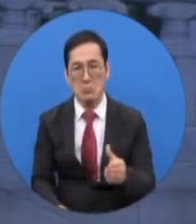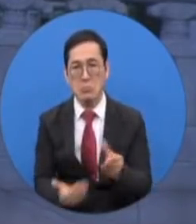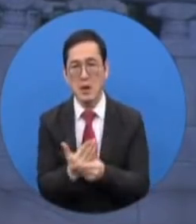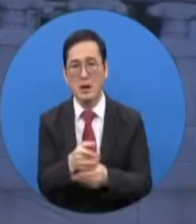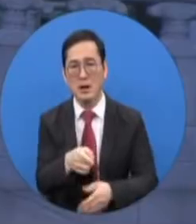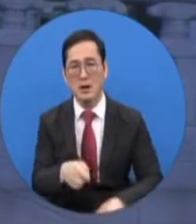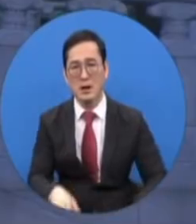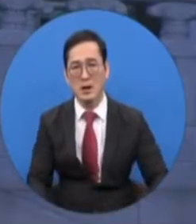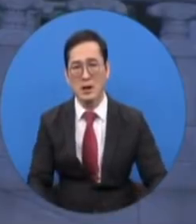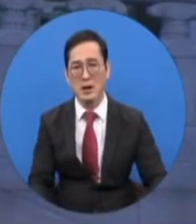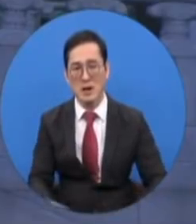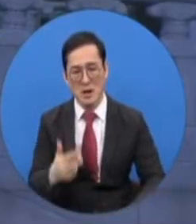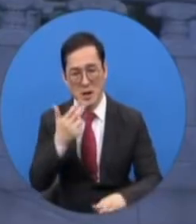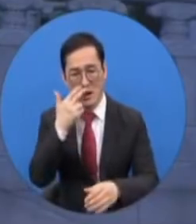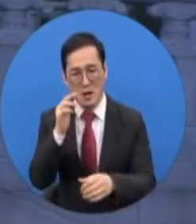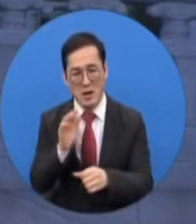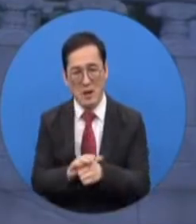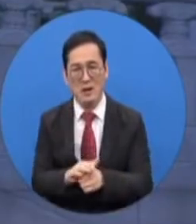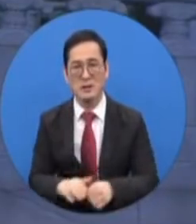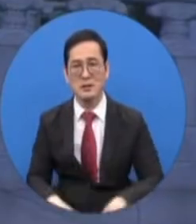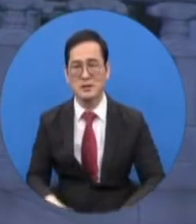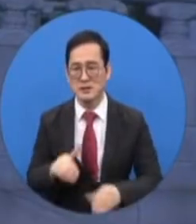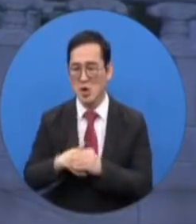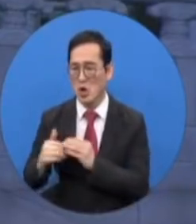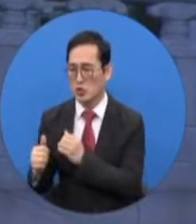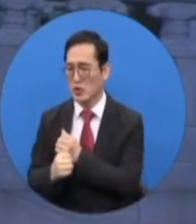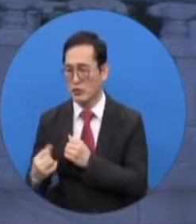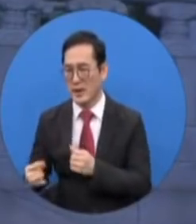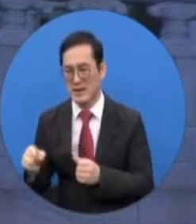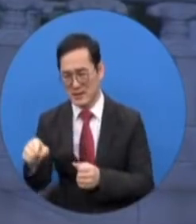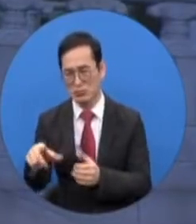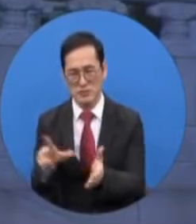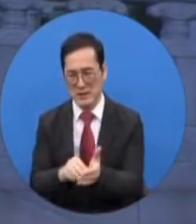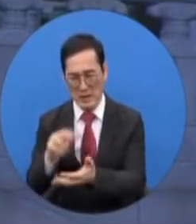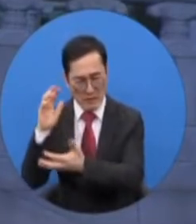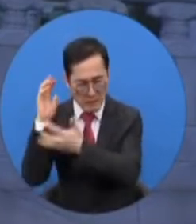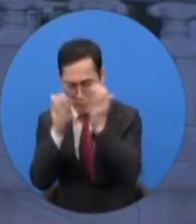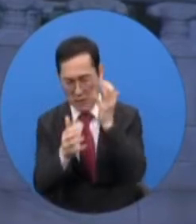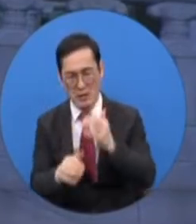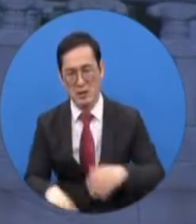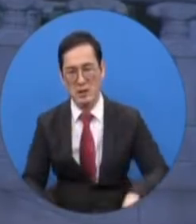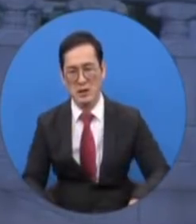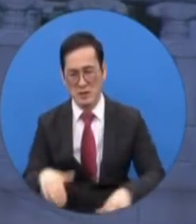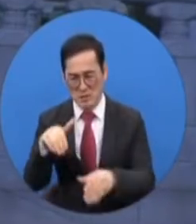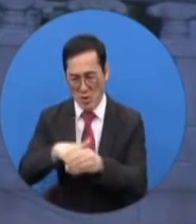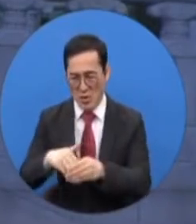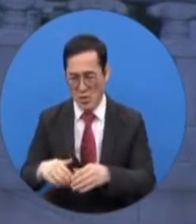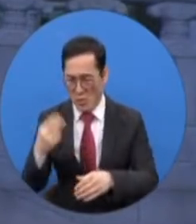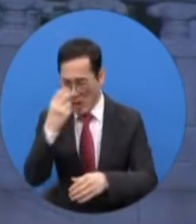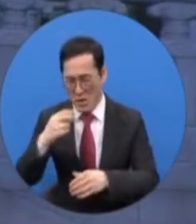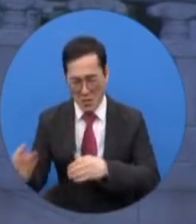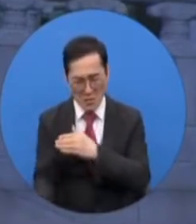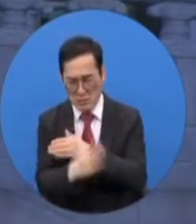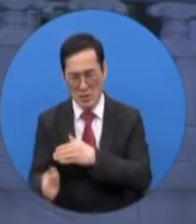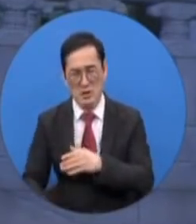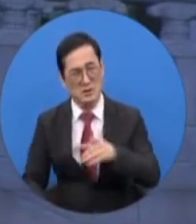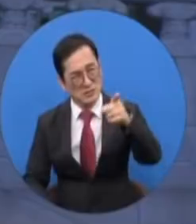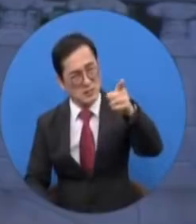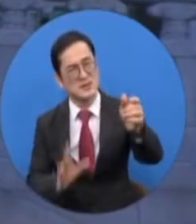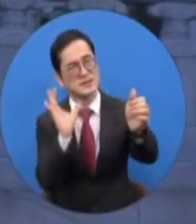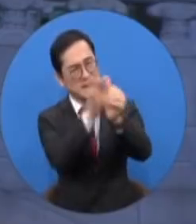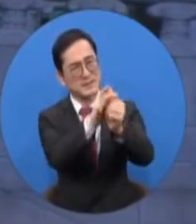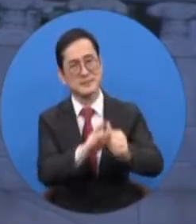책임을 선관위 내부에서도 당연히 노정희 중앙위원장이 져야 하는 것 아니냐라는 압박이 온 겁니다. 그런데